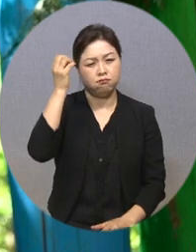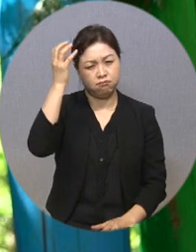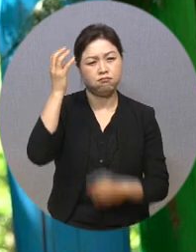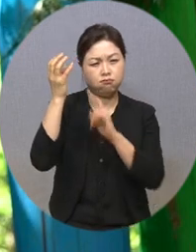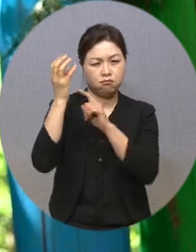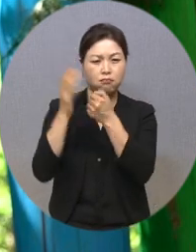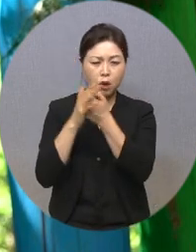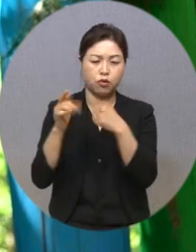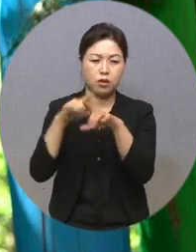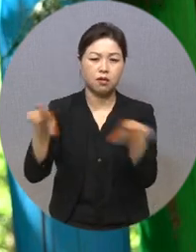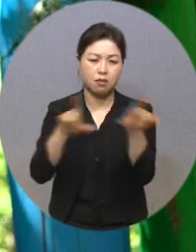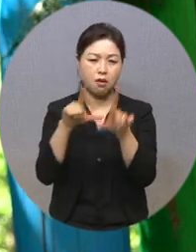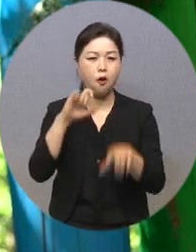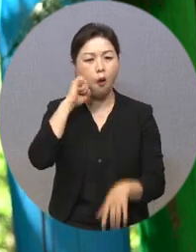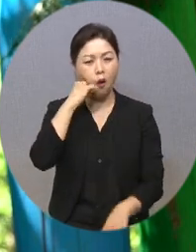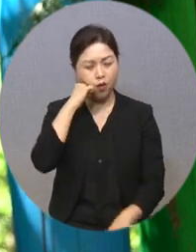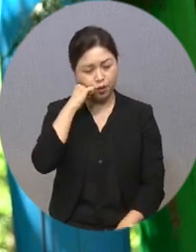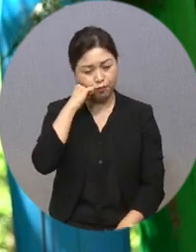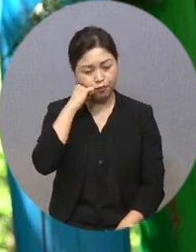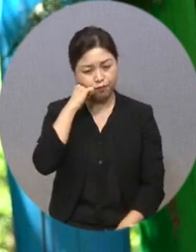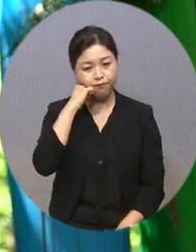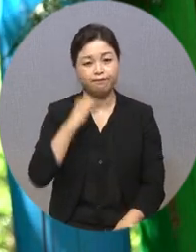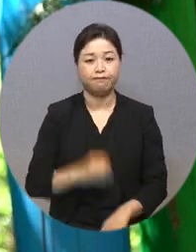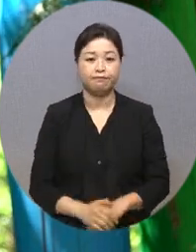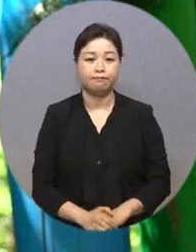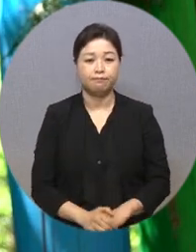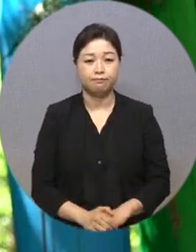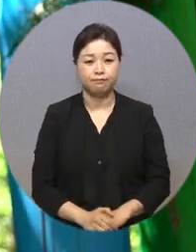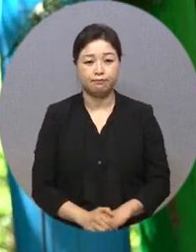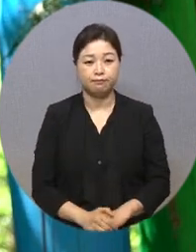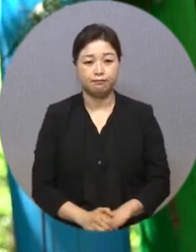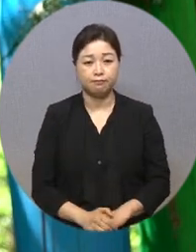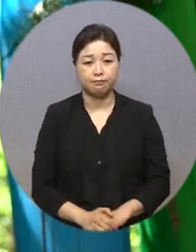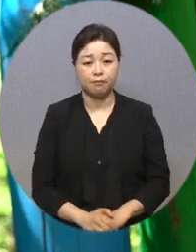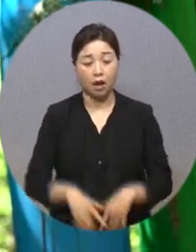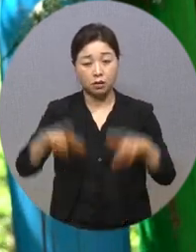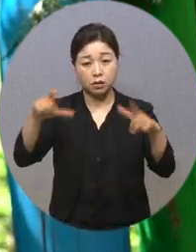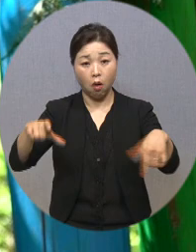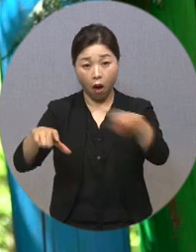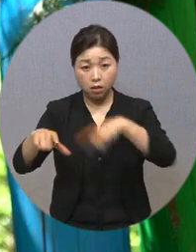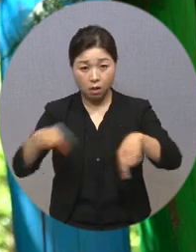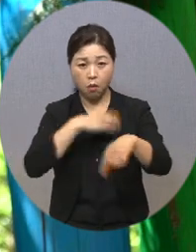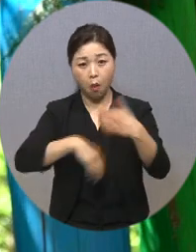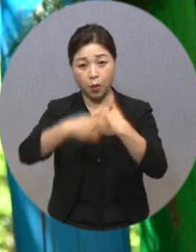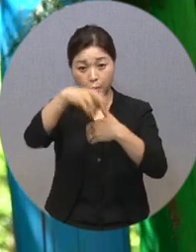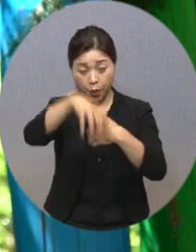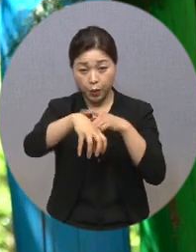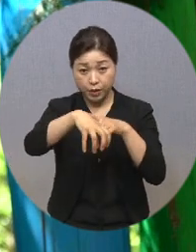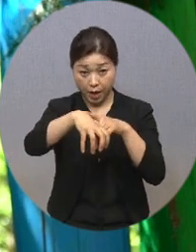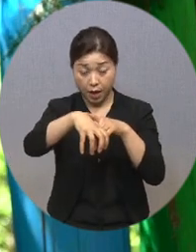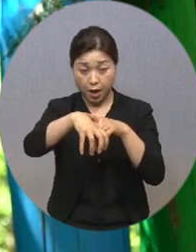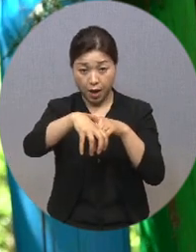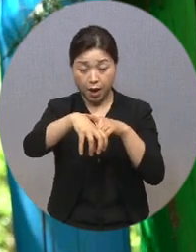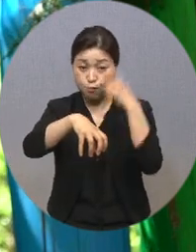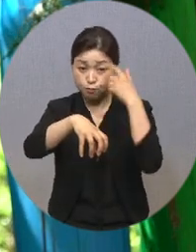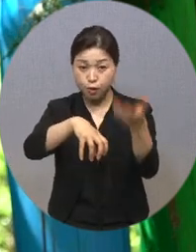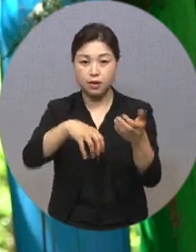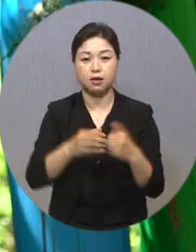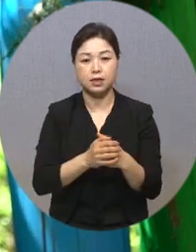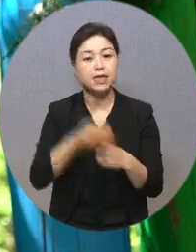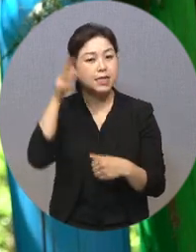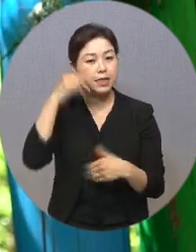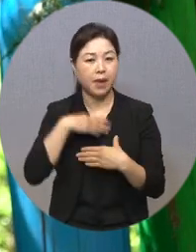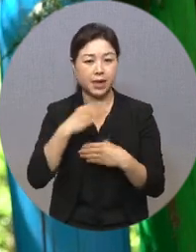감퇴하여서 일상생활에 어려움을 초래하였습니다. 관내 보건소에 문의하였더니 치매